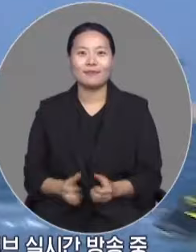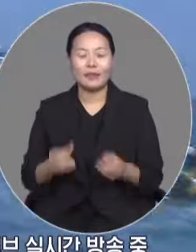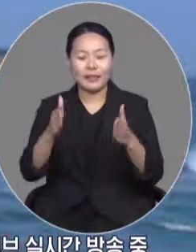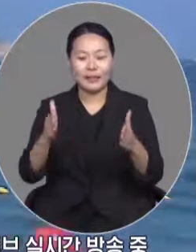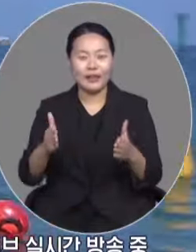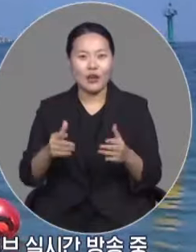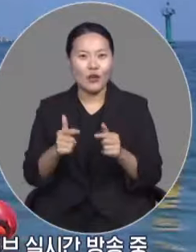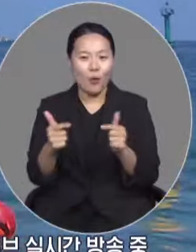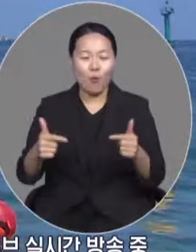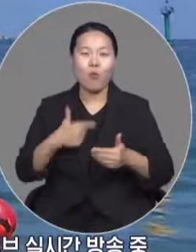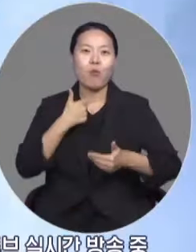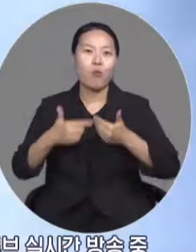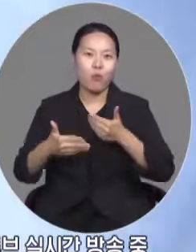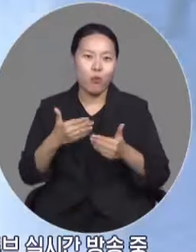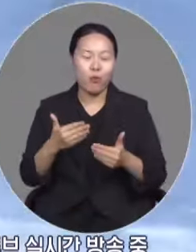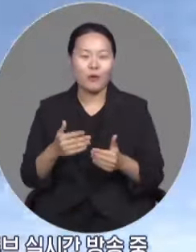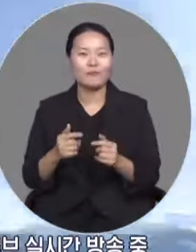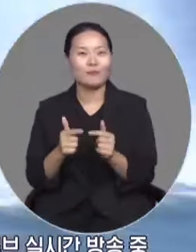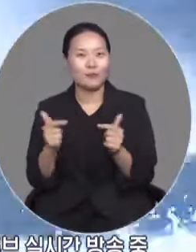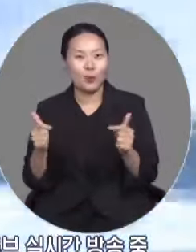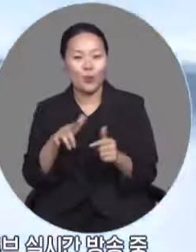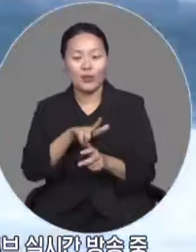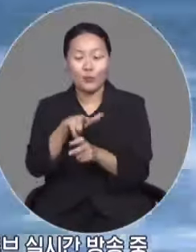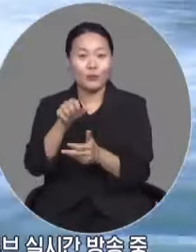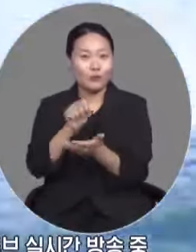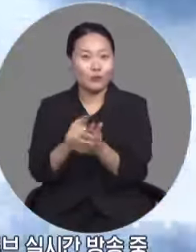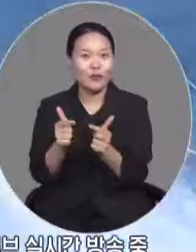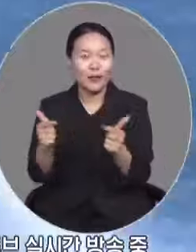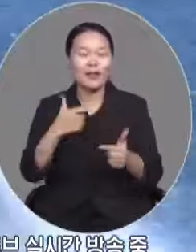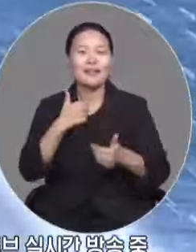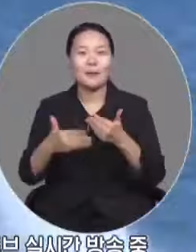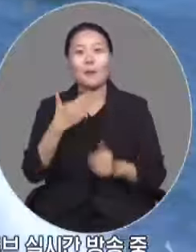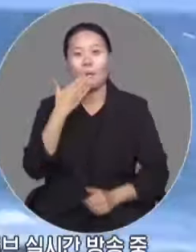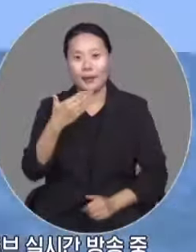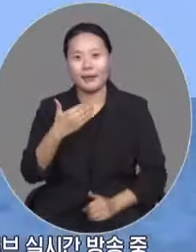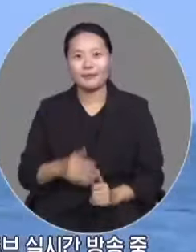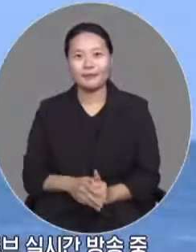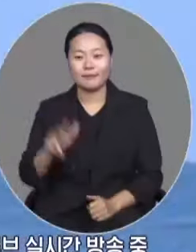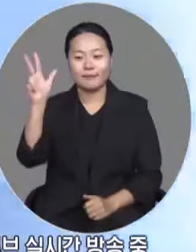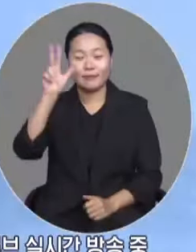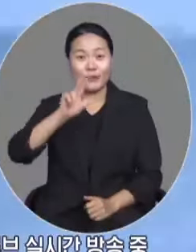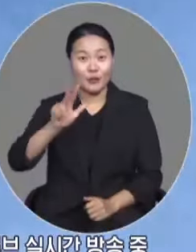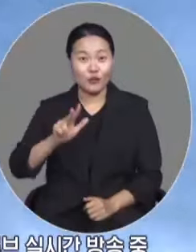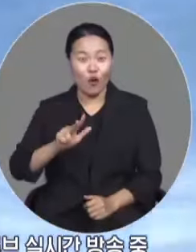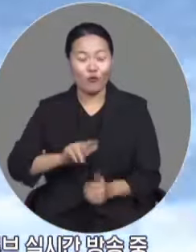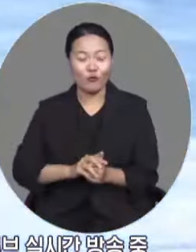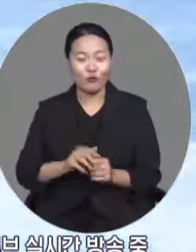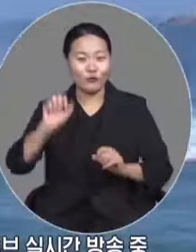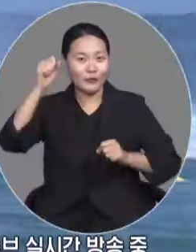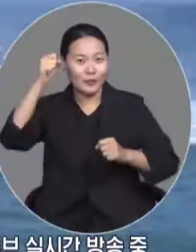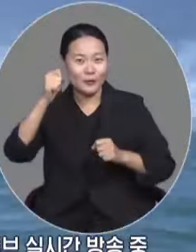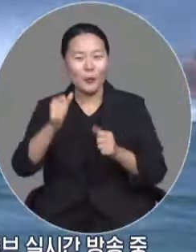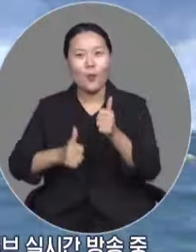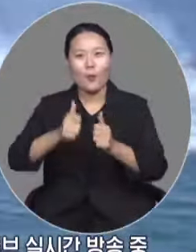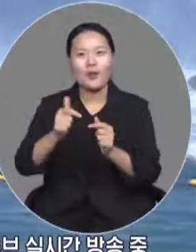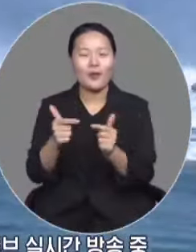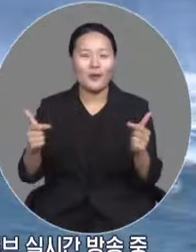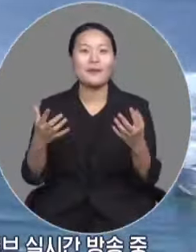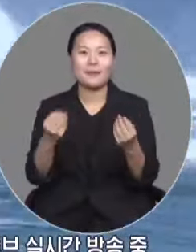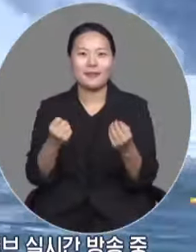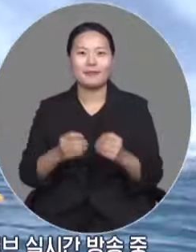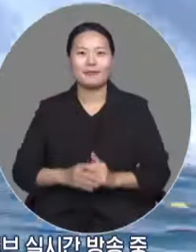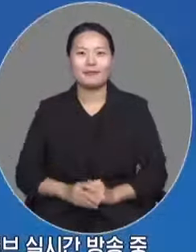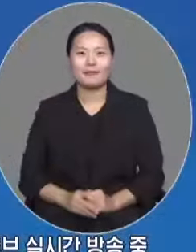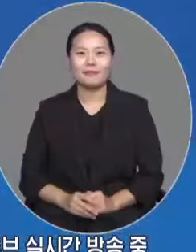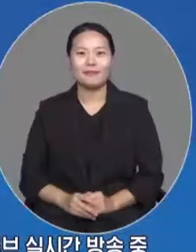기간 해양 레포츠 체험과 플라이보드쇼, 드론 축구 등의 체험 행사와 전국 스트릿 댄스 배틀 등 무대 공연도 끝없이